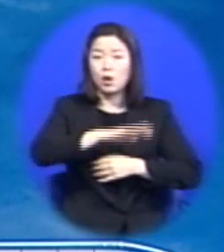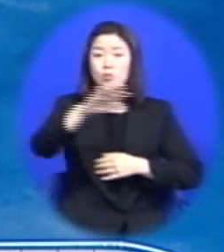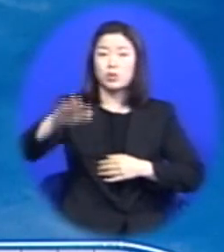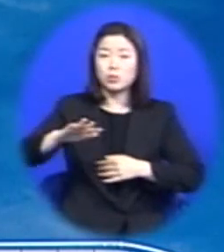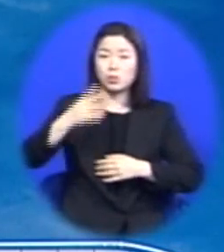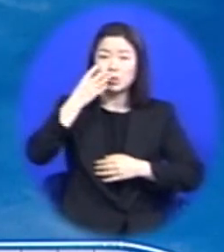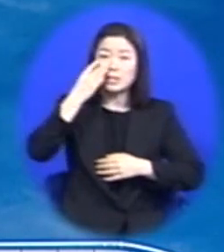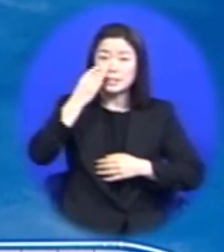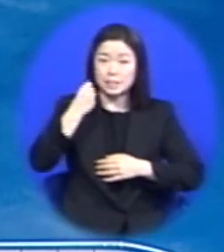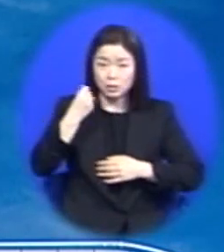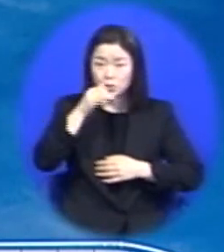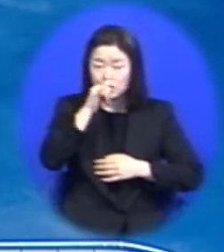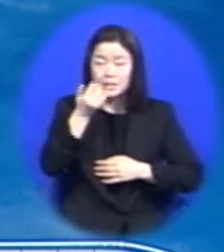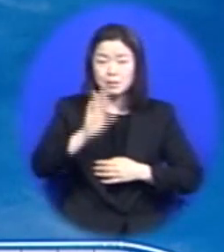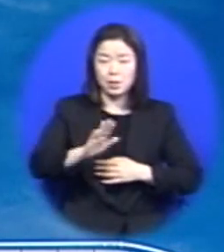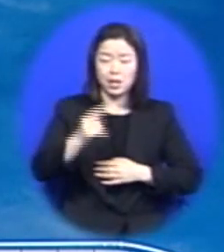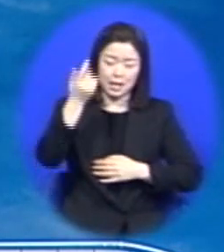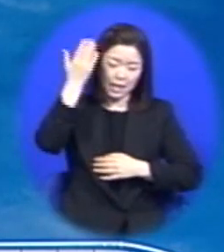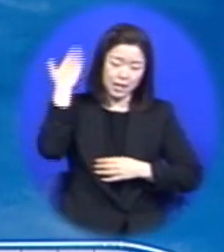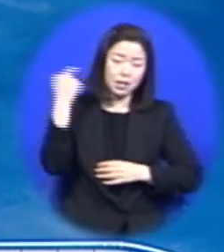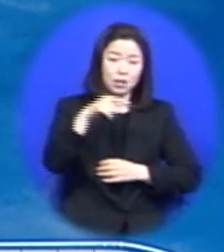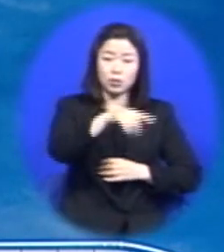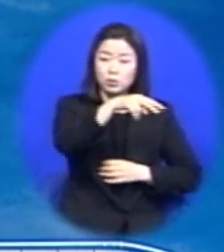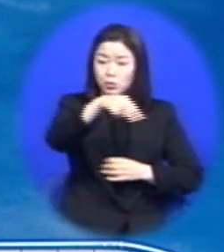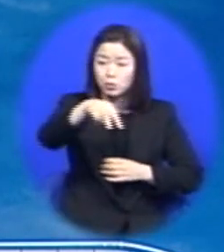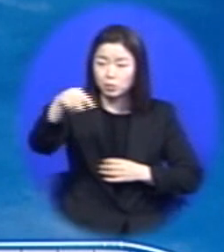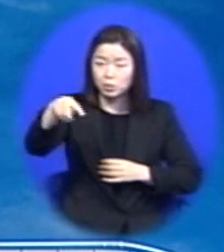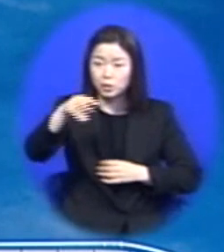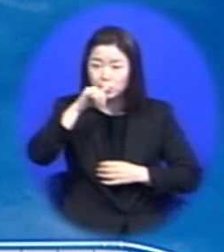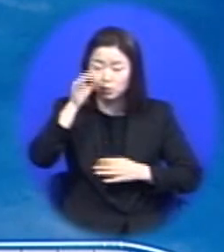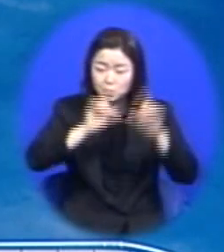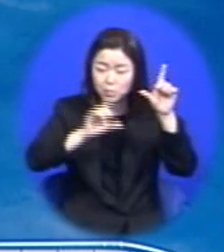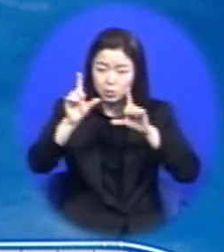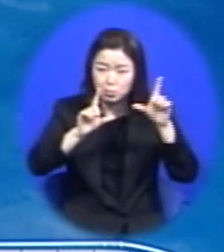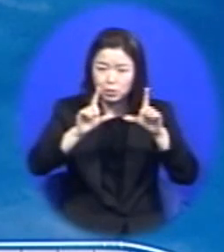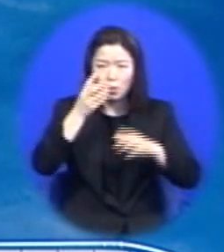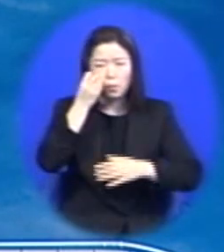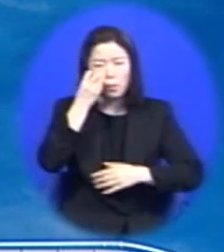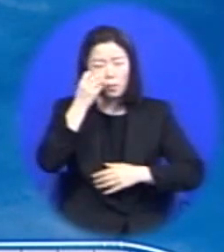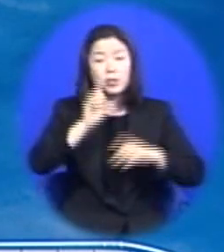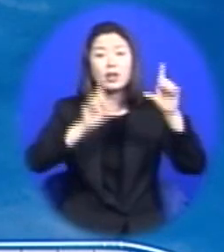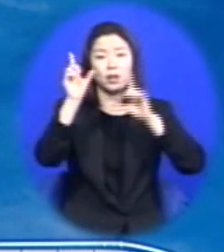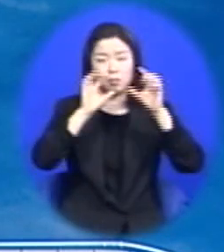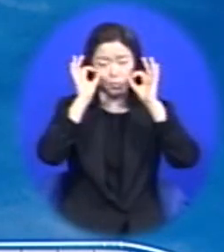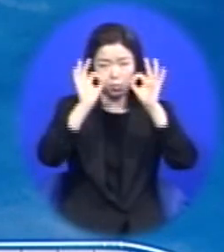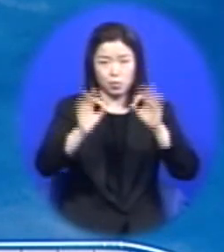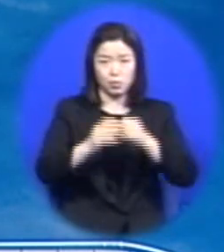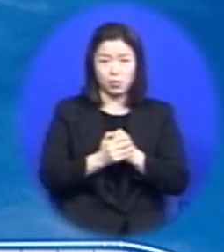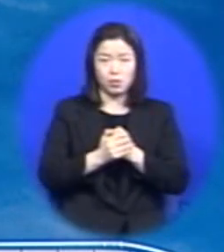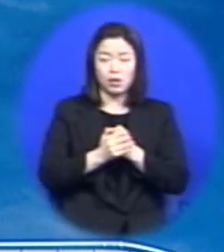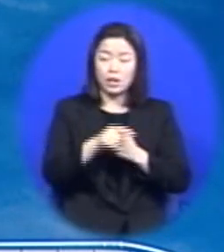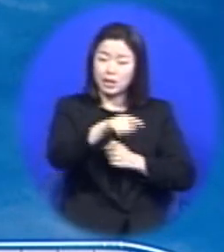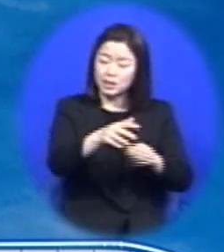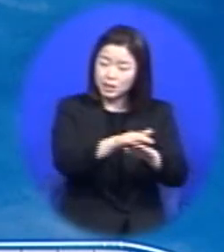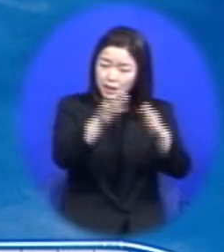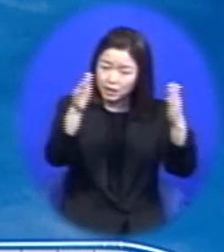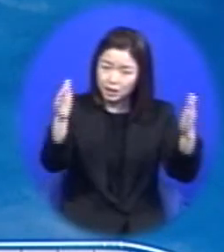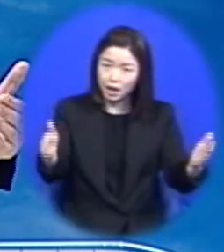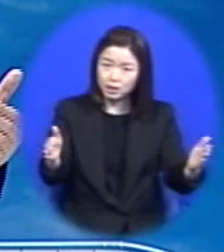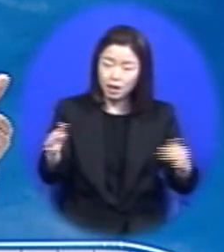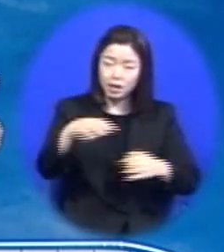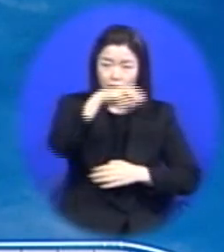익숙하지만 그때 당시는 정말 생소했어요. 이 강단 위에 청년들이